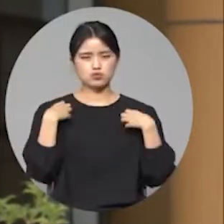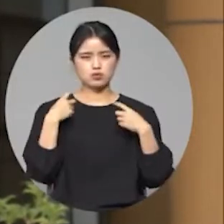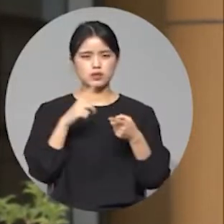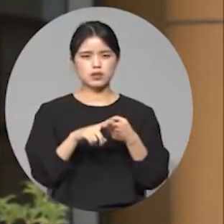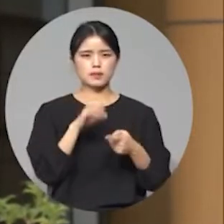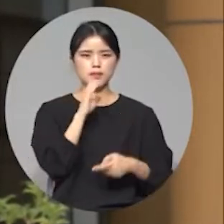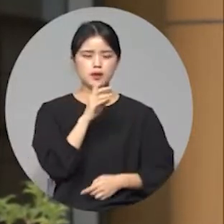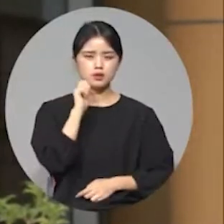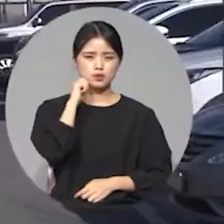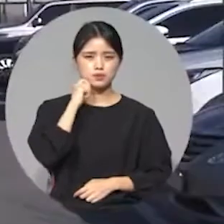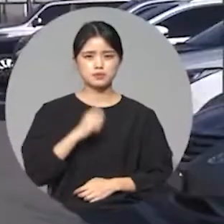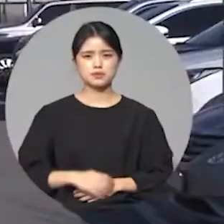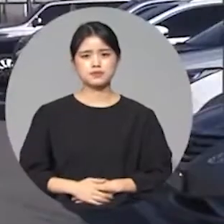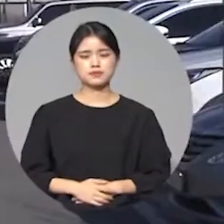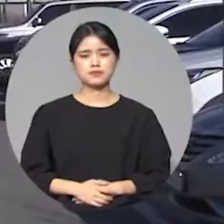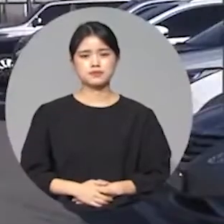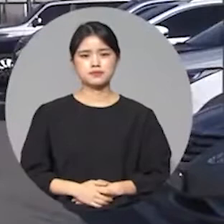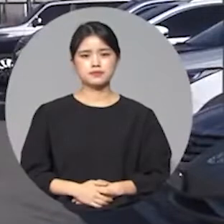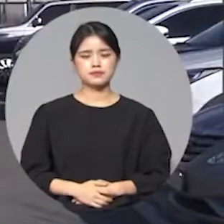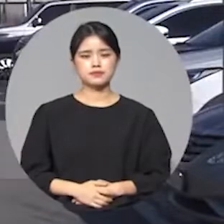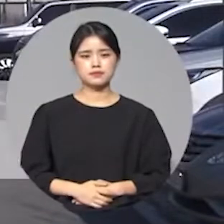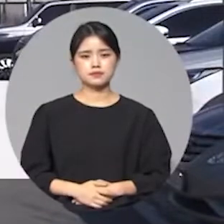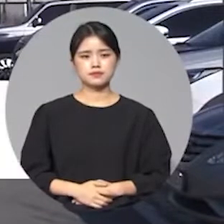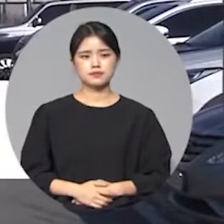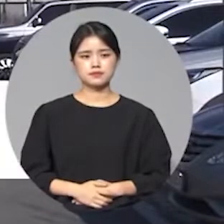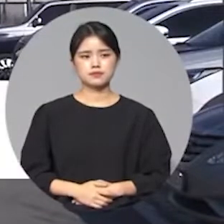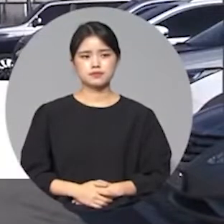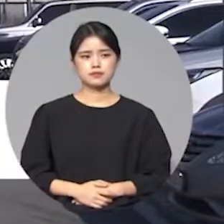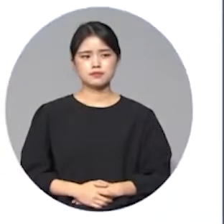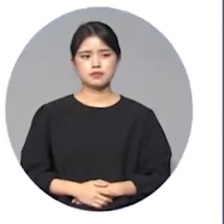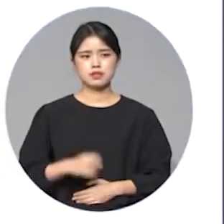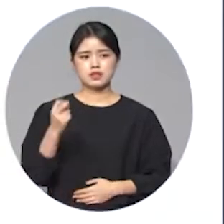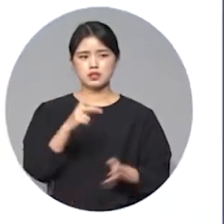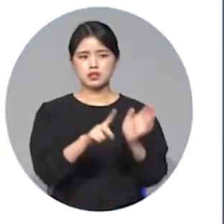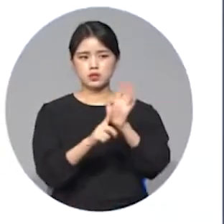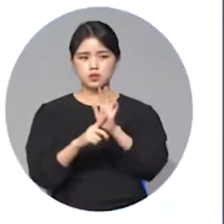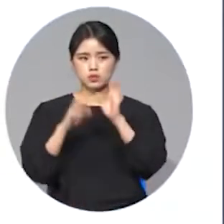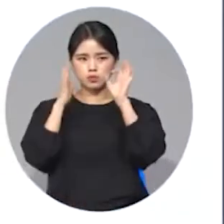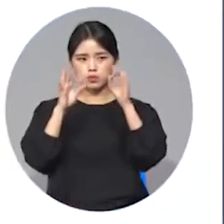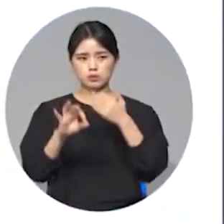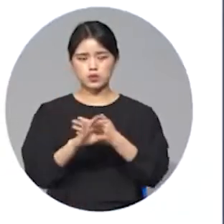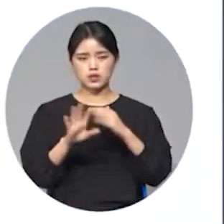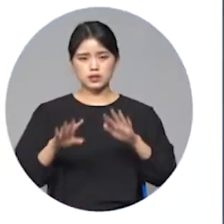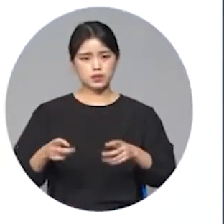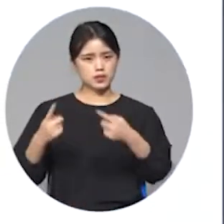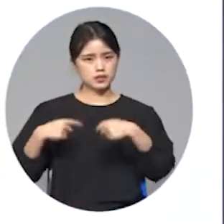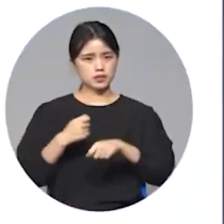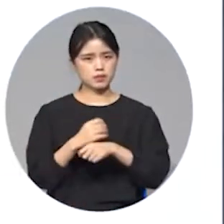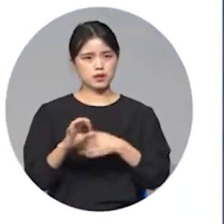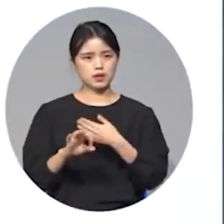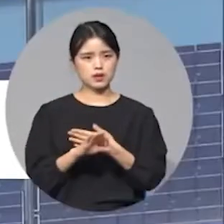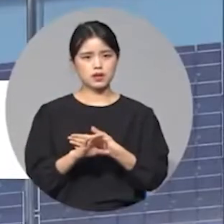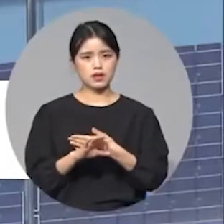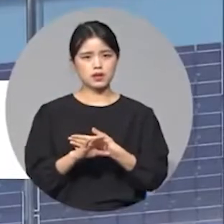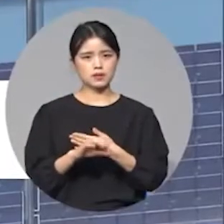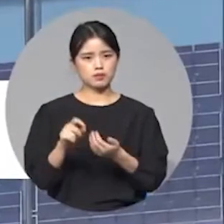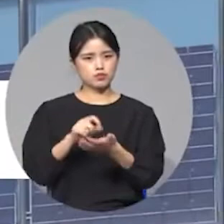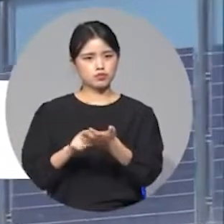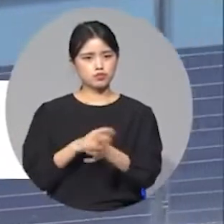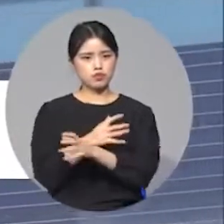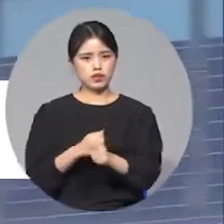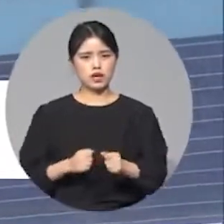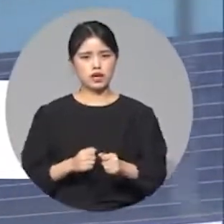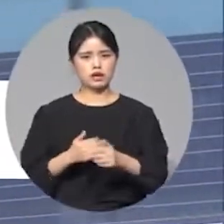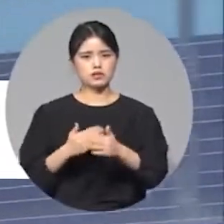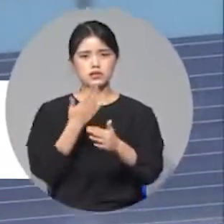내놓지도 못하고 있습니다. 재공보 공고문에 보시면 이제 그 이번에 유찰될 경우에는 수의계약으로 진행될 수